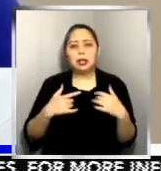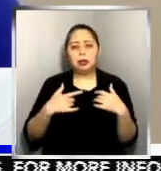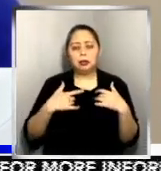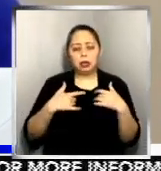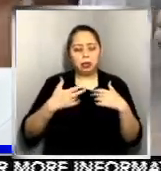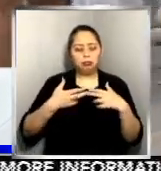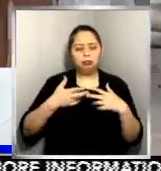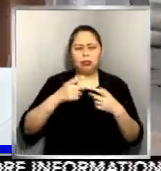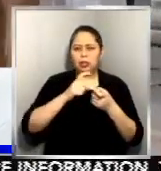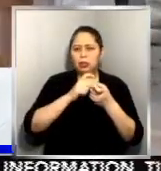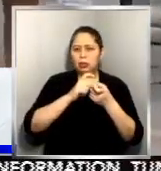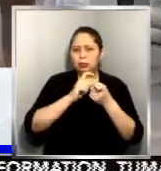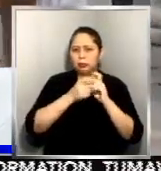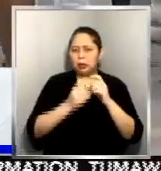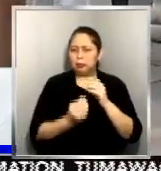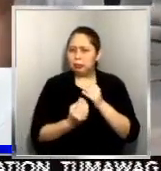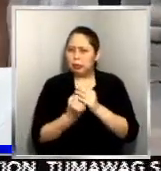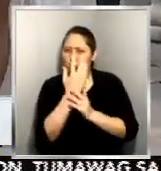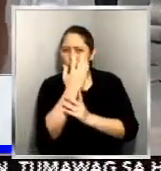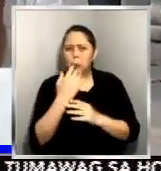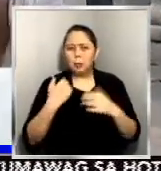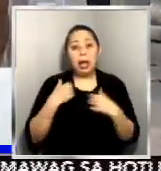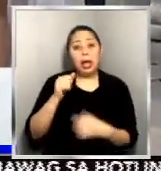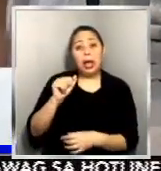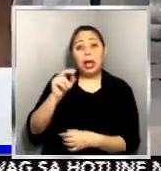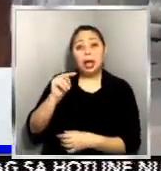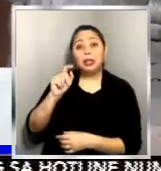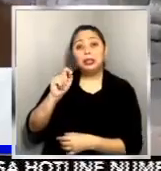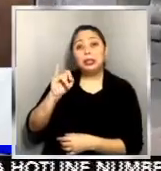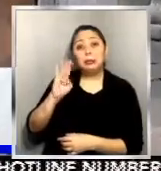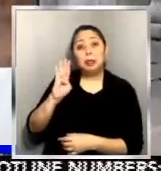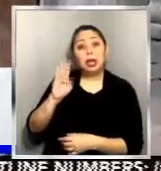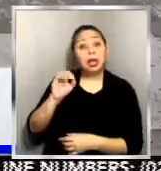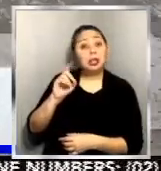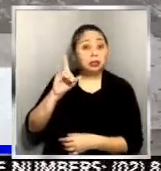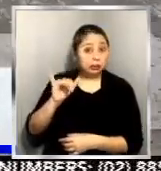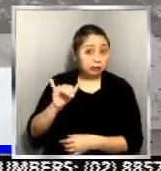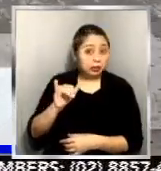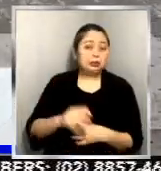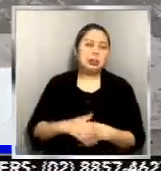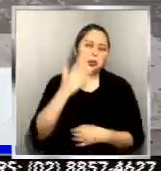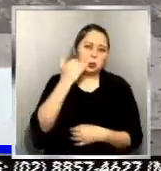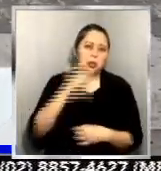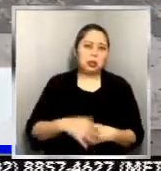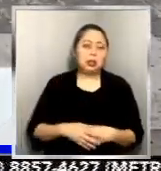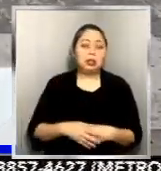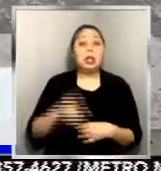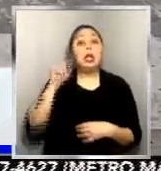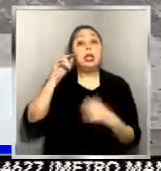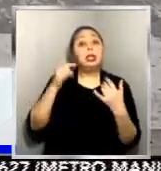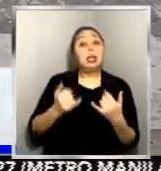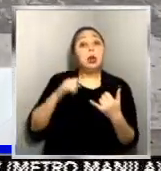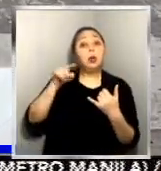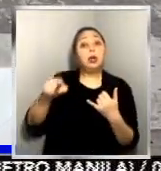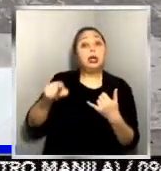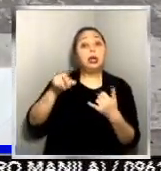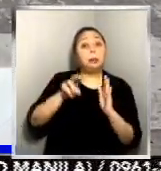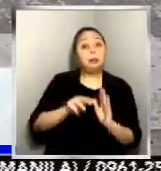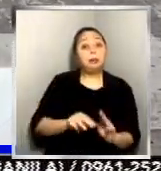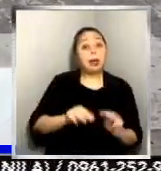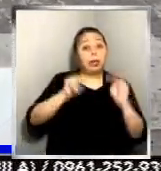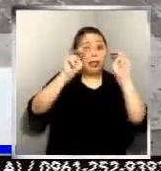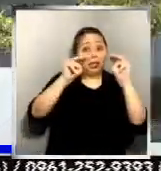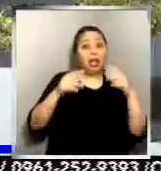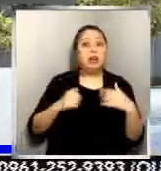mucosa level. Sa Marikina, pumalo ng 47% ang household transmission. Posibleng ang nag-uwi ng virus, mga lumalabas